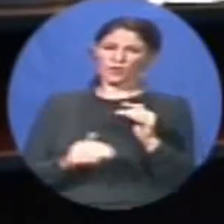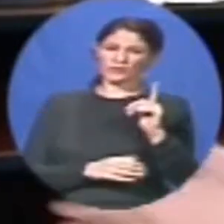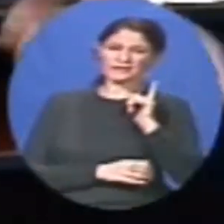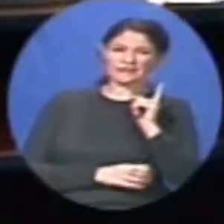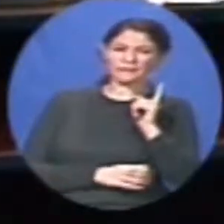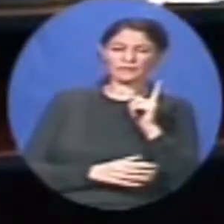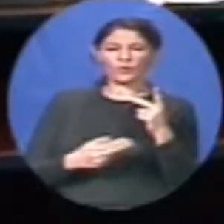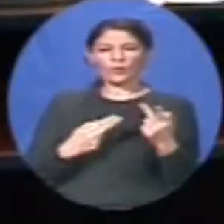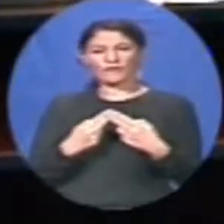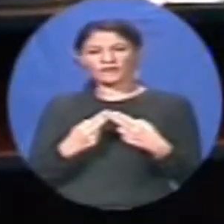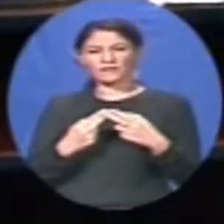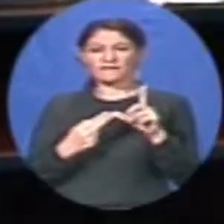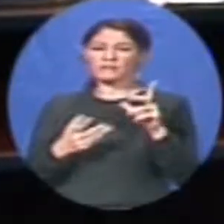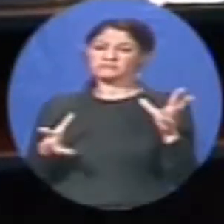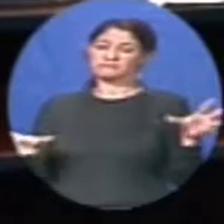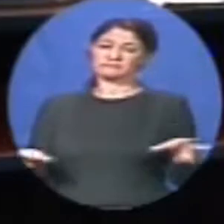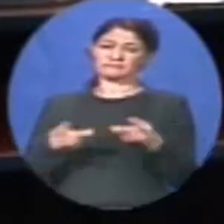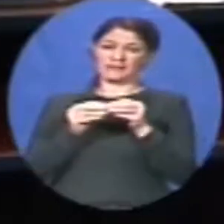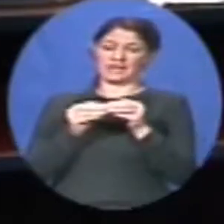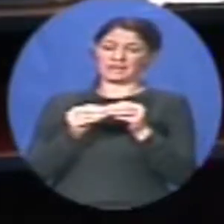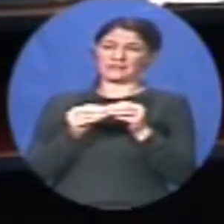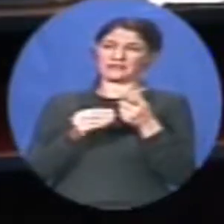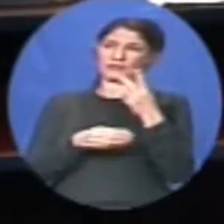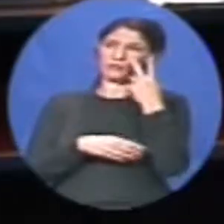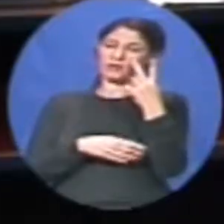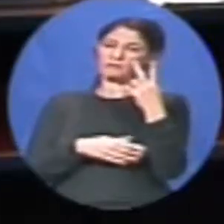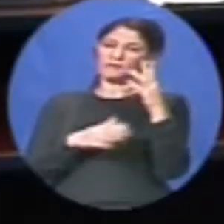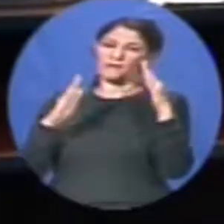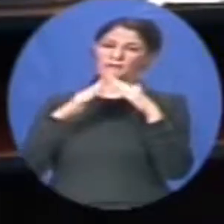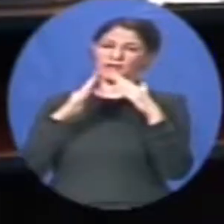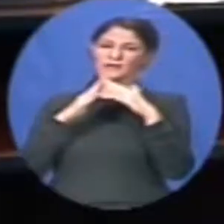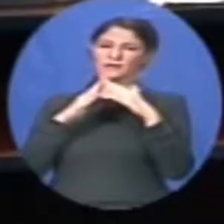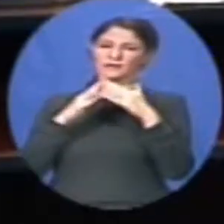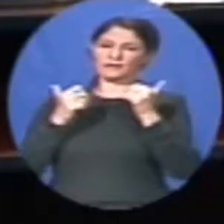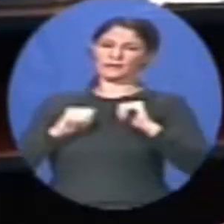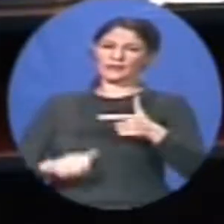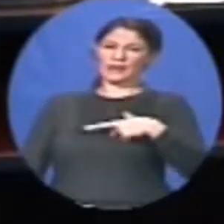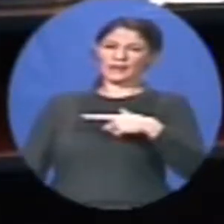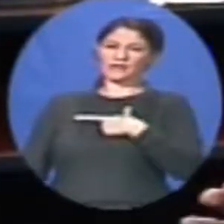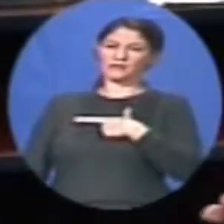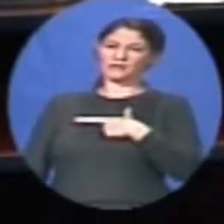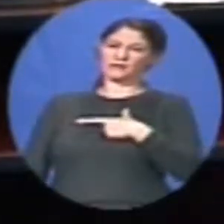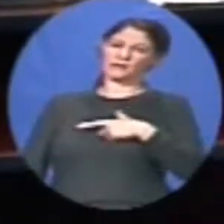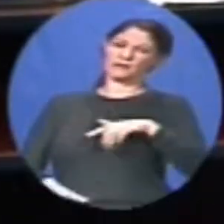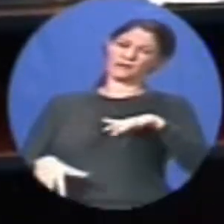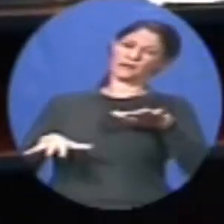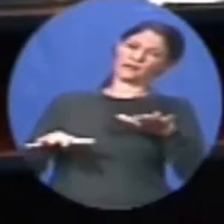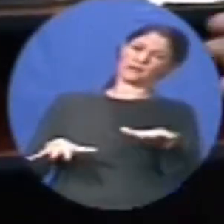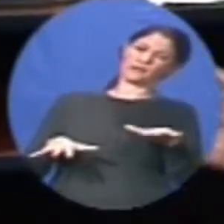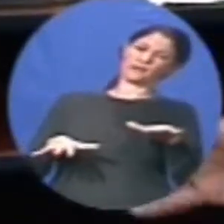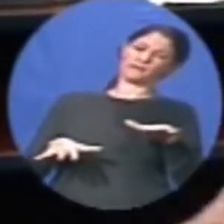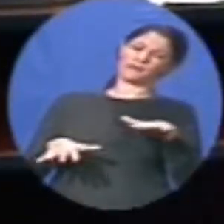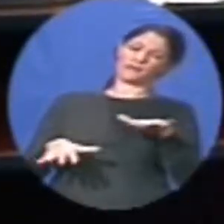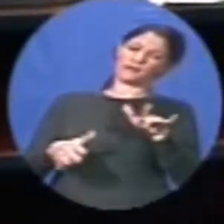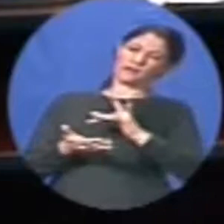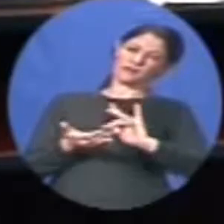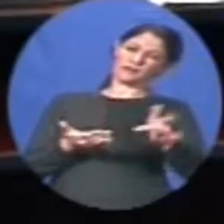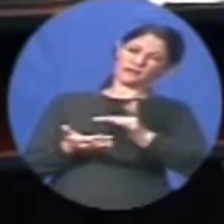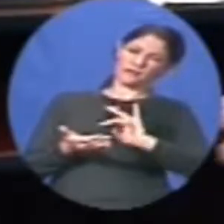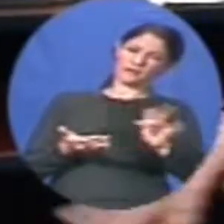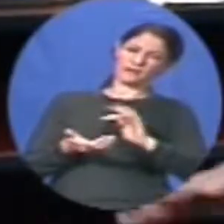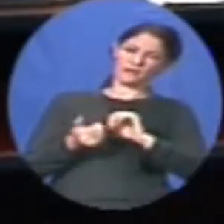קרובים. יחד עם זה, בתוך הבית, שבעצם אנחנו נורא נוח לנו הרבה פעמים להתווסט מול המסך. יום קשה, יום